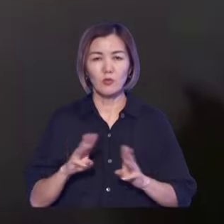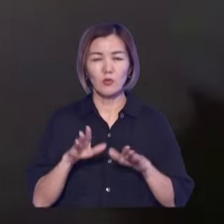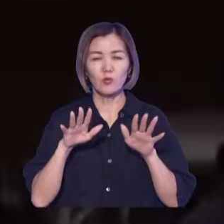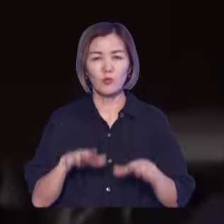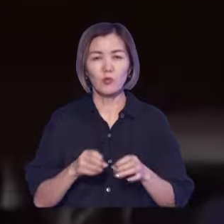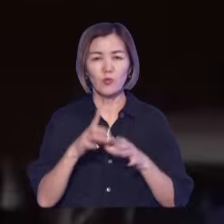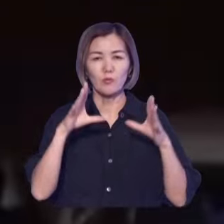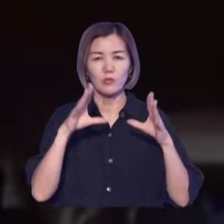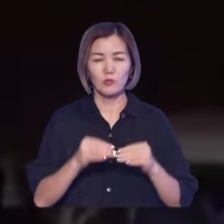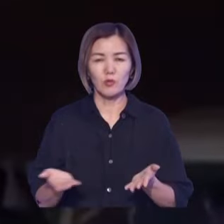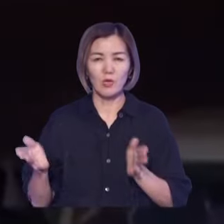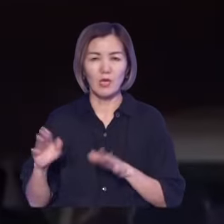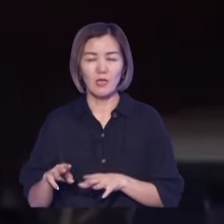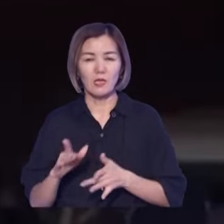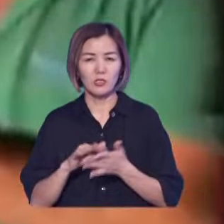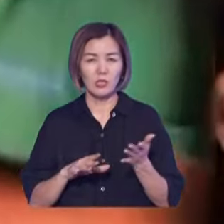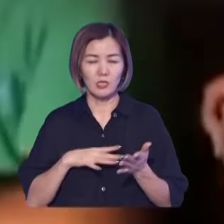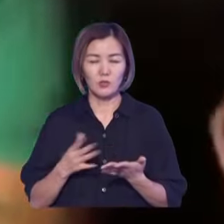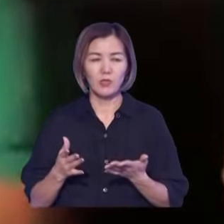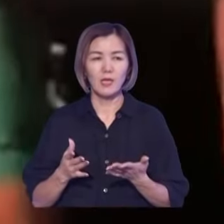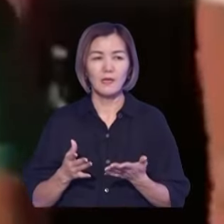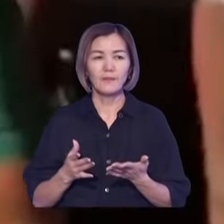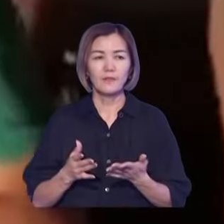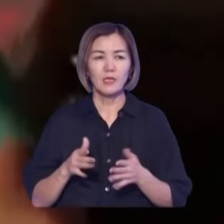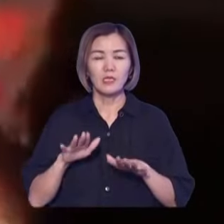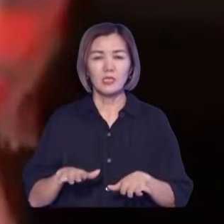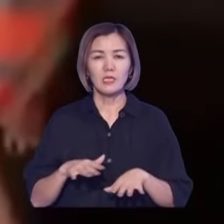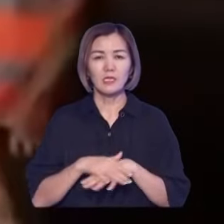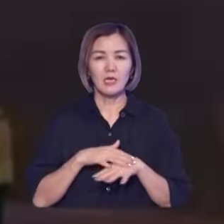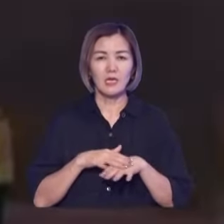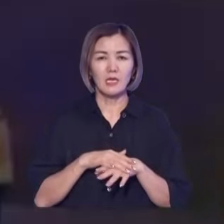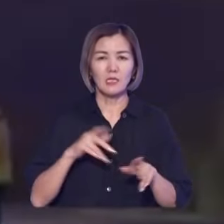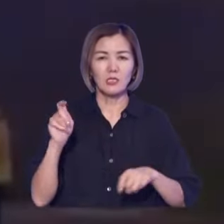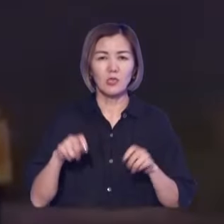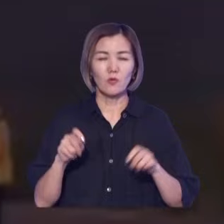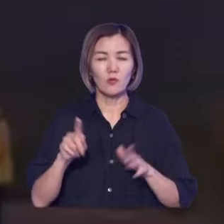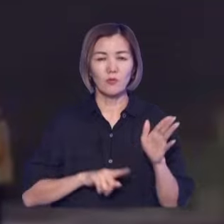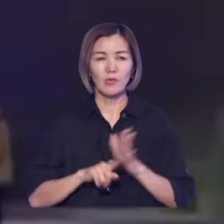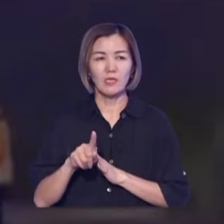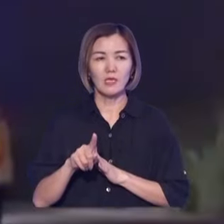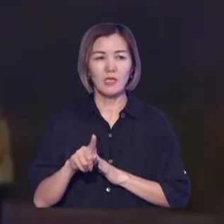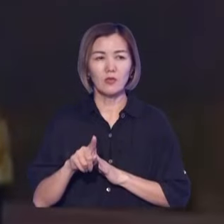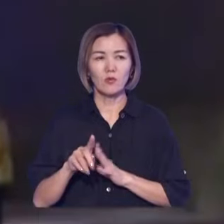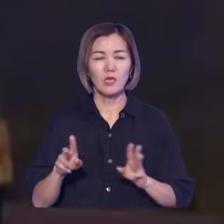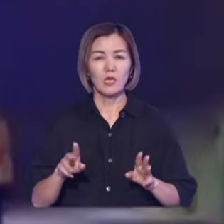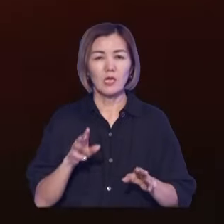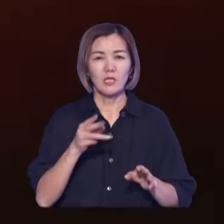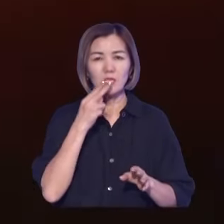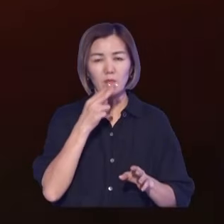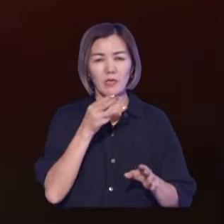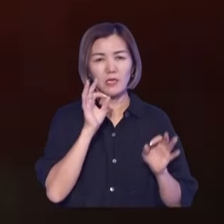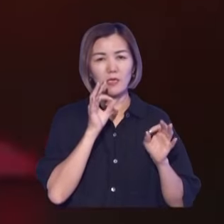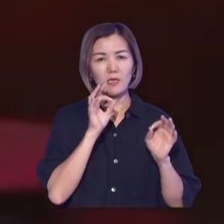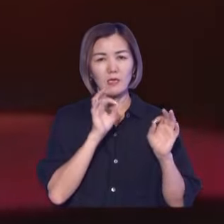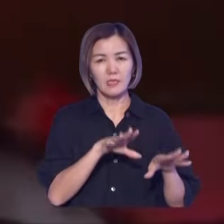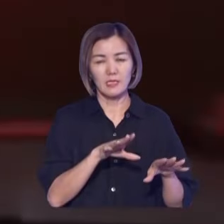11-і сөндіріліп, қалғанымен күрес жалғасуда. Жергілікті дерек көздердің айтуынша, жалынның пайда болуына тұрғындардың сөндірмей тастаған темекі тұтқылдары